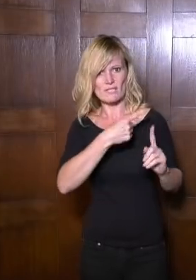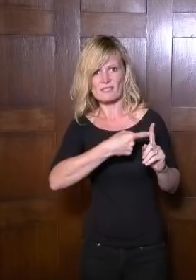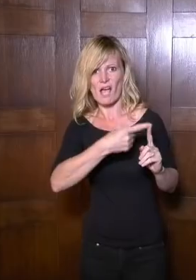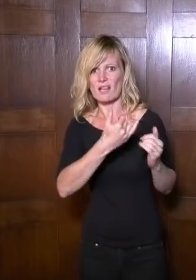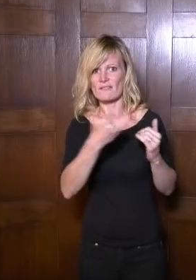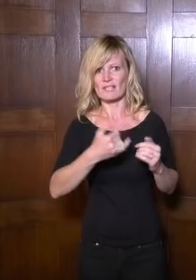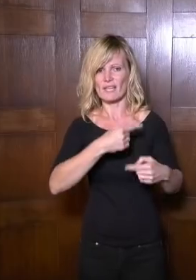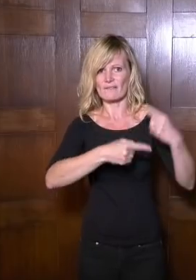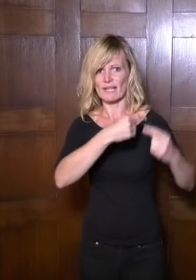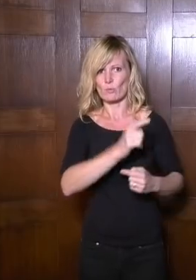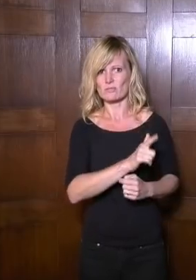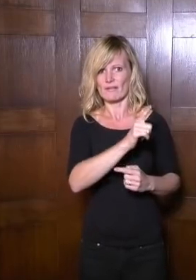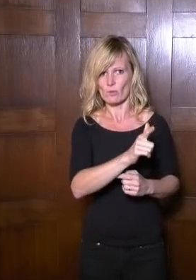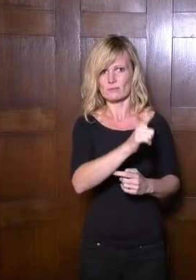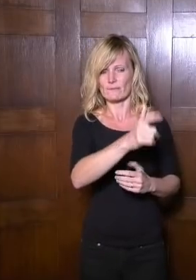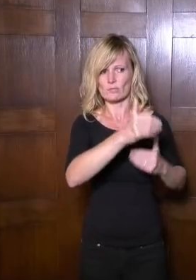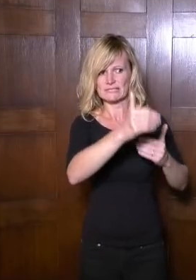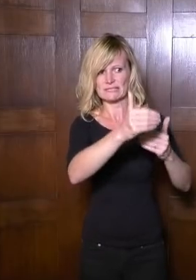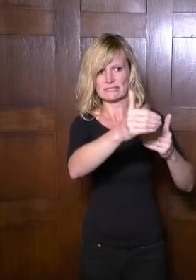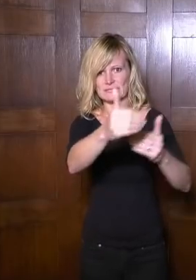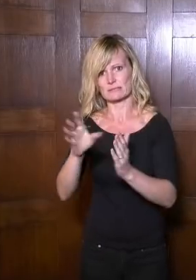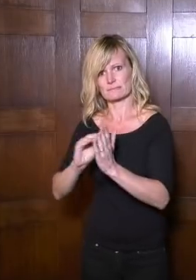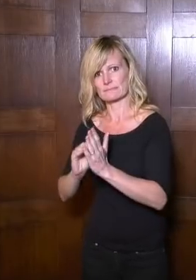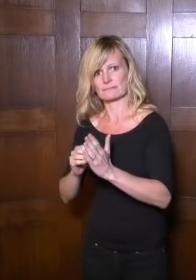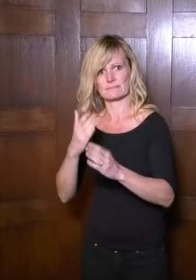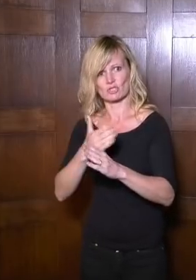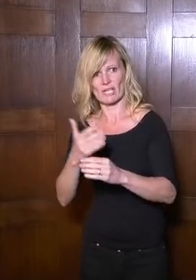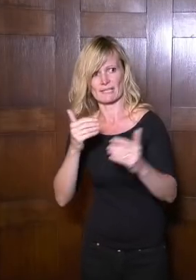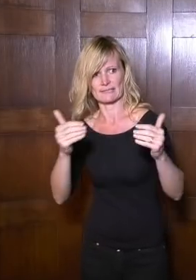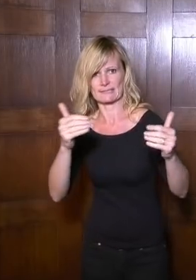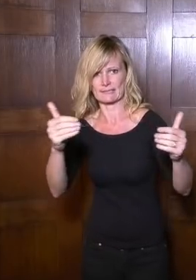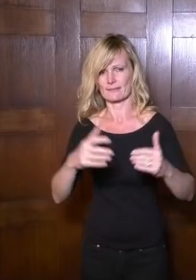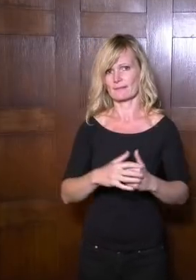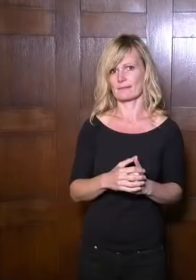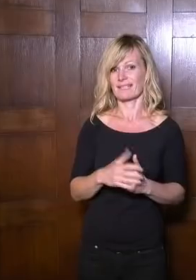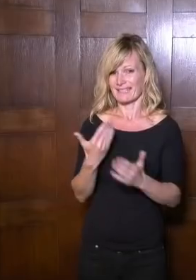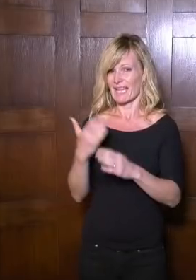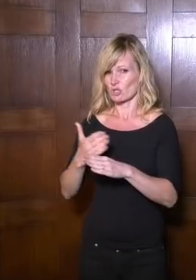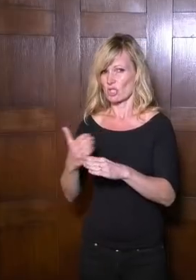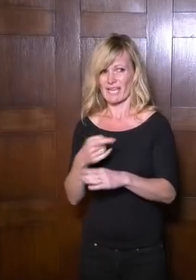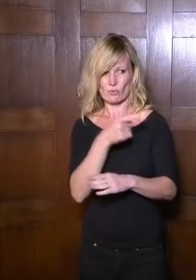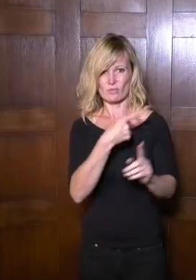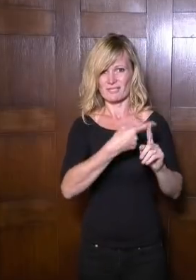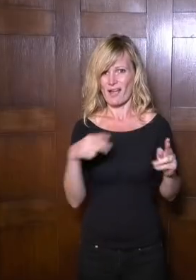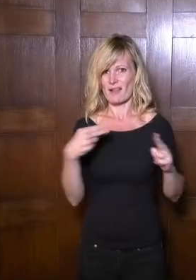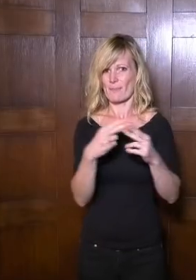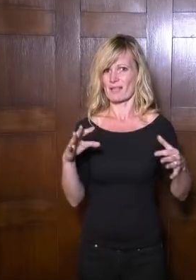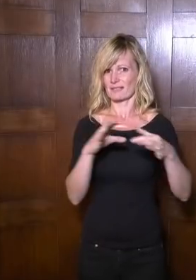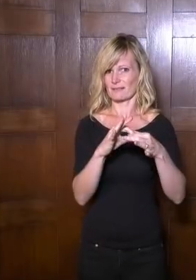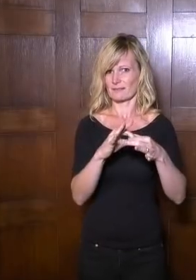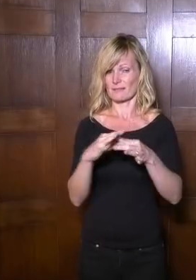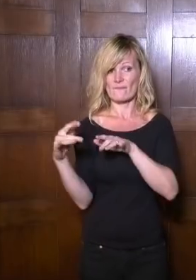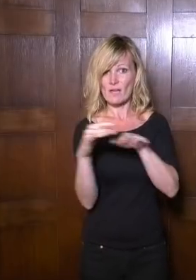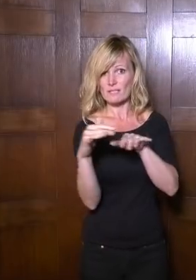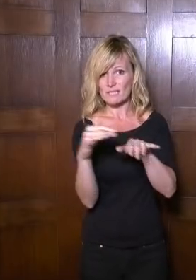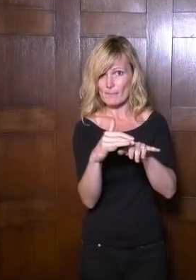an den Infektionszahlen sozusagen treffen. Und für uns war aber immer wichtig, dass die Entscheidungen, die wir treffen, einerseits wirksam sind, dass